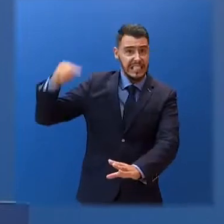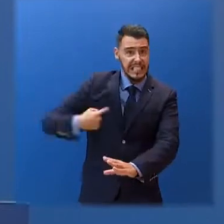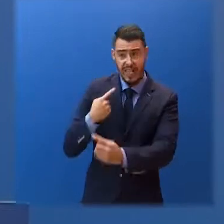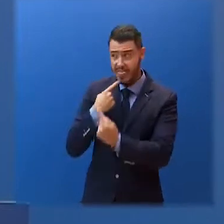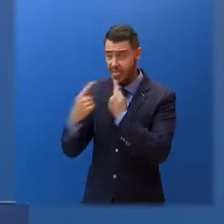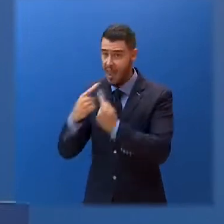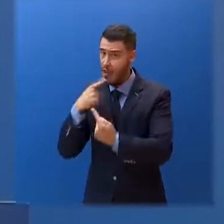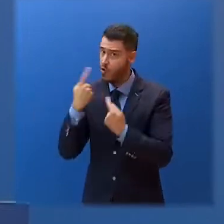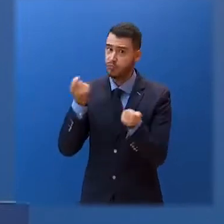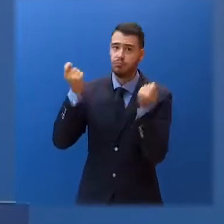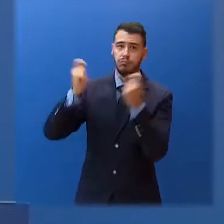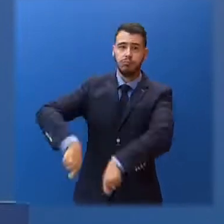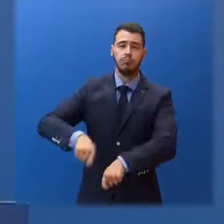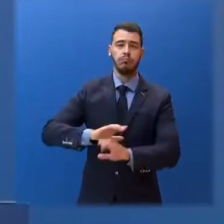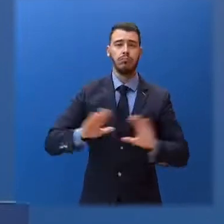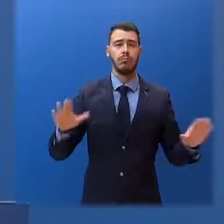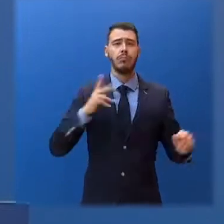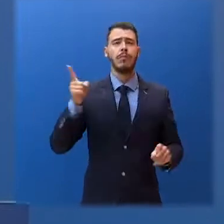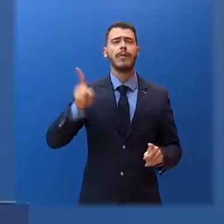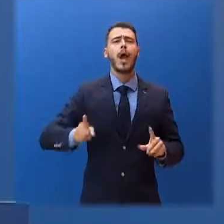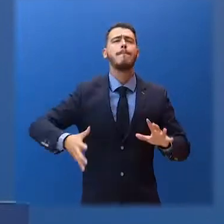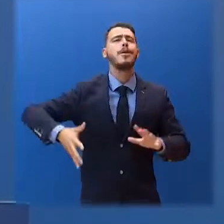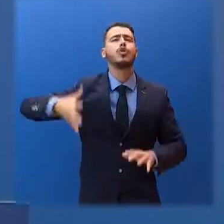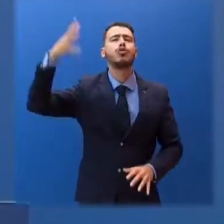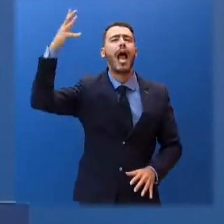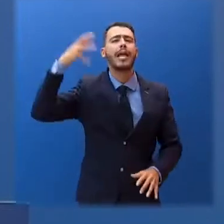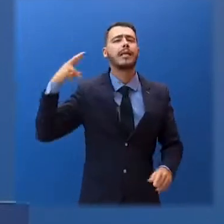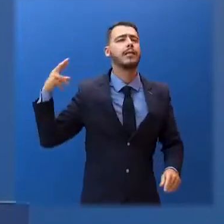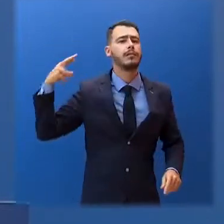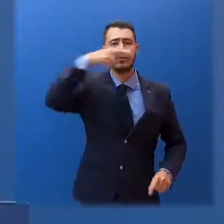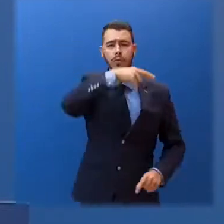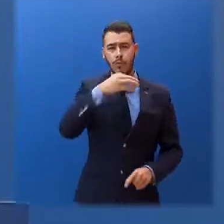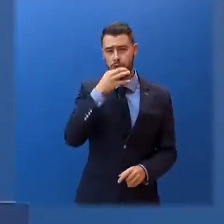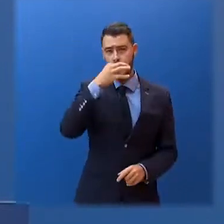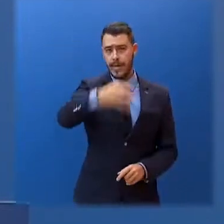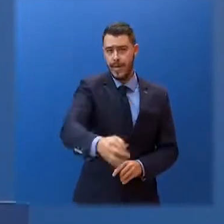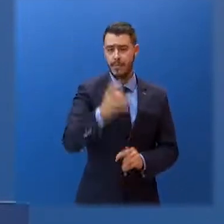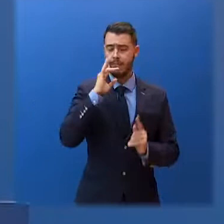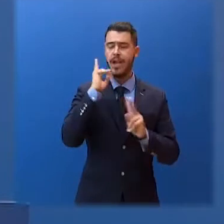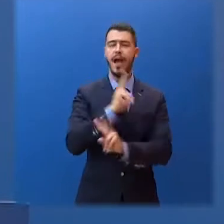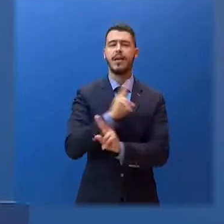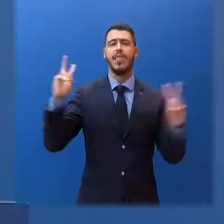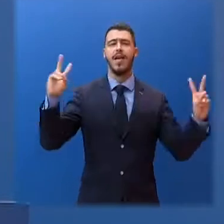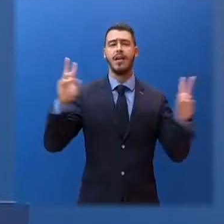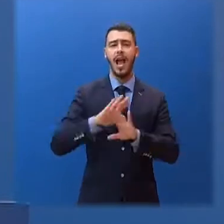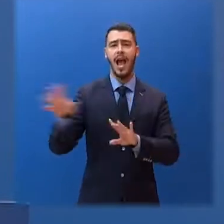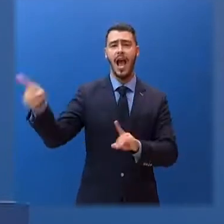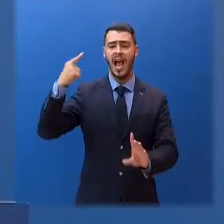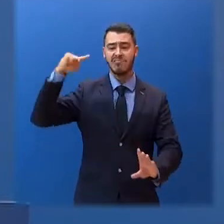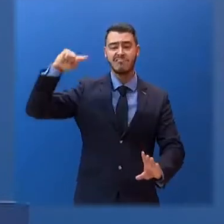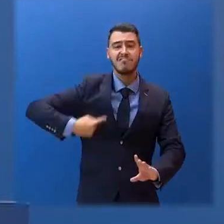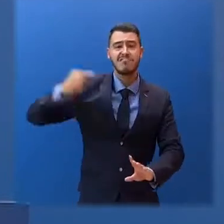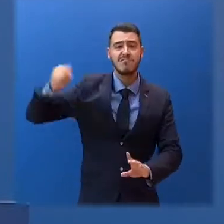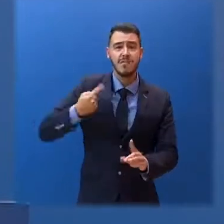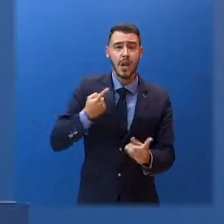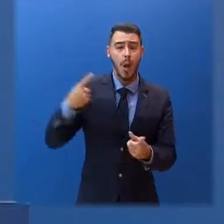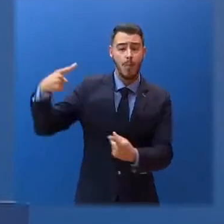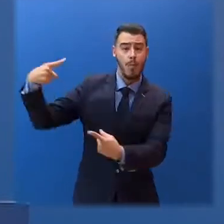το επανέλαβε πολλές φορές ο Πρωθυπουργός Κυριάκος Μητσοτάκης, είναι ξεκάθαρο. Σταματούν οι προκλήσεις, ξεκινούν οι